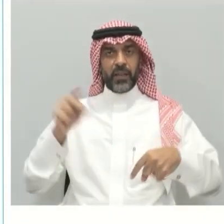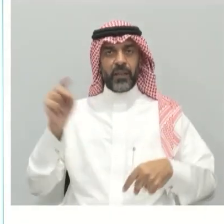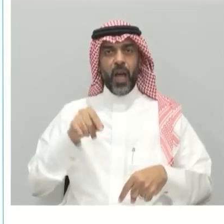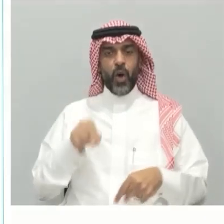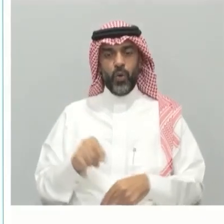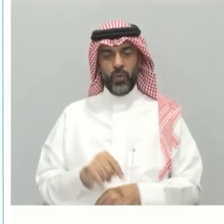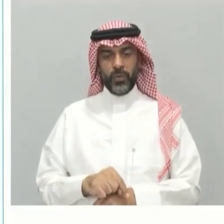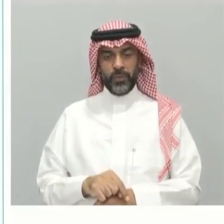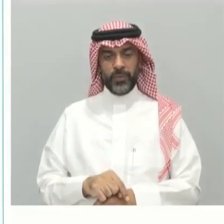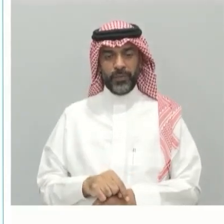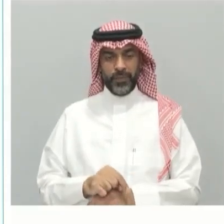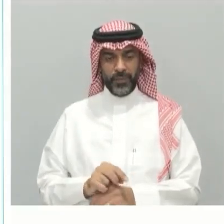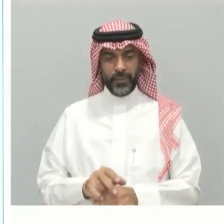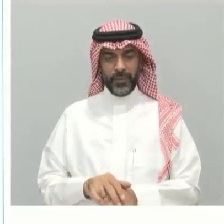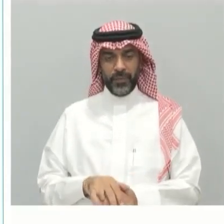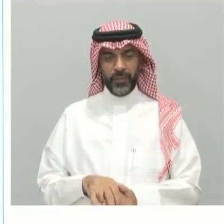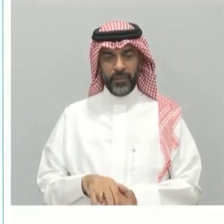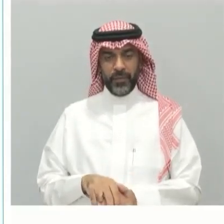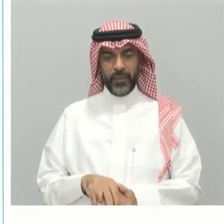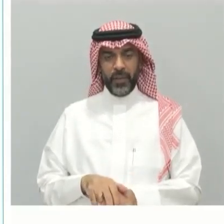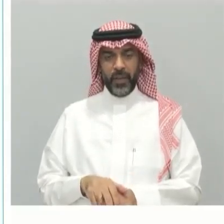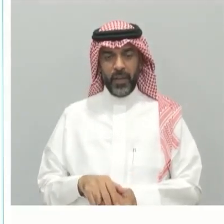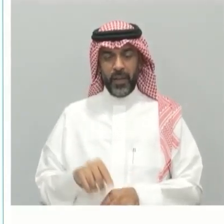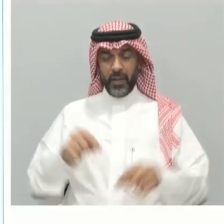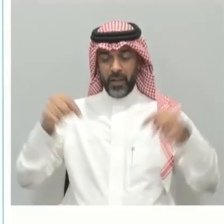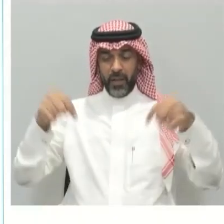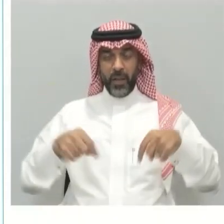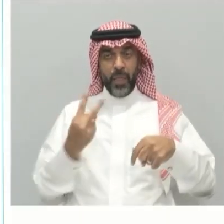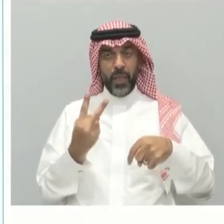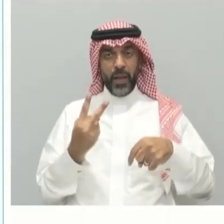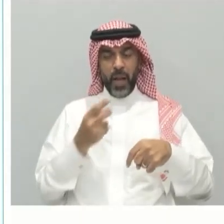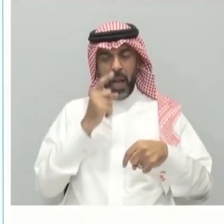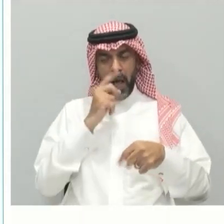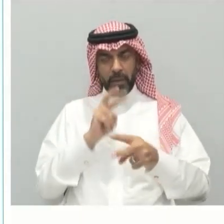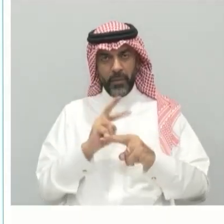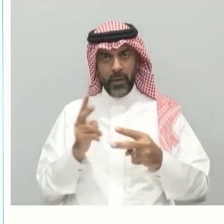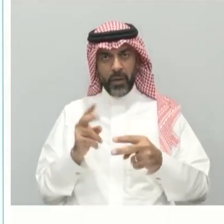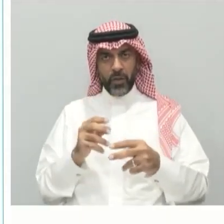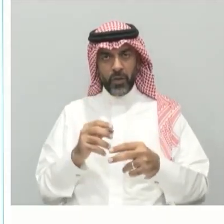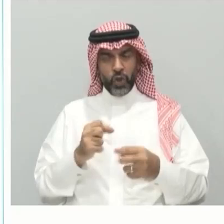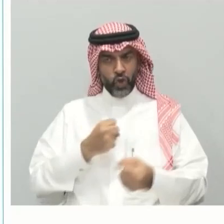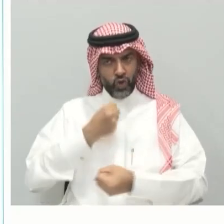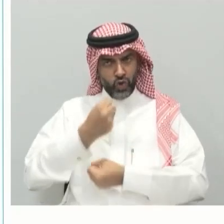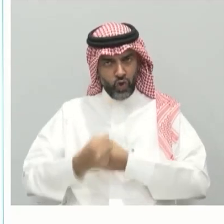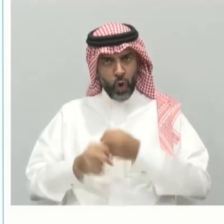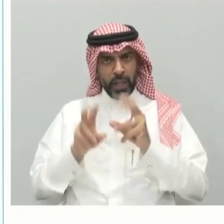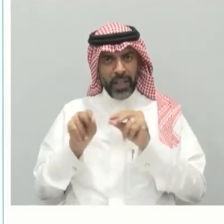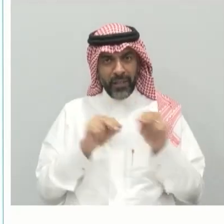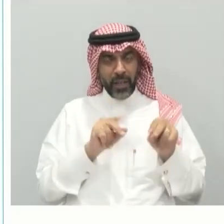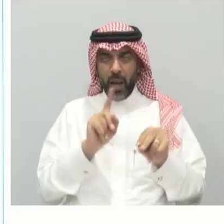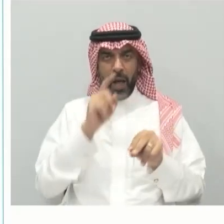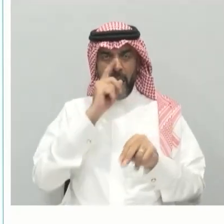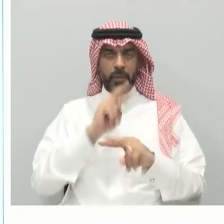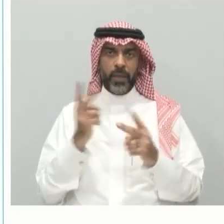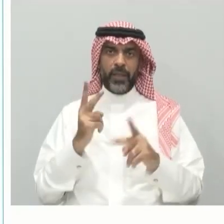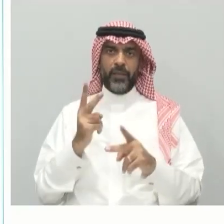الاقطاب ه انا عندي هنا قطبين لابد ان يكون فرق الجهد اللي موجود عندي هنا يختلف عن فرق مين الجهد اللي موجود عندي هنا حتى يتم